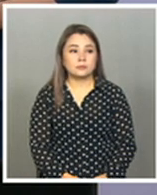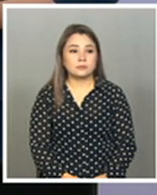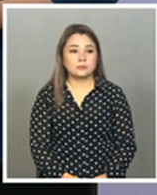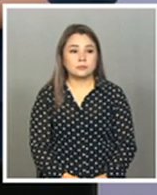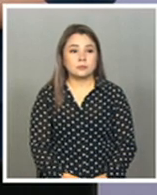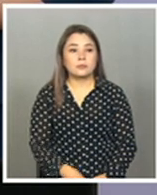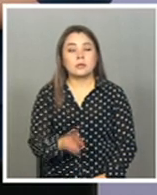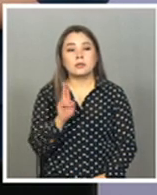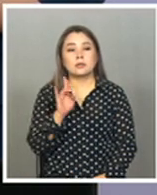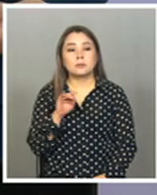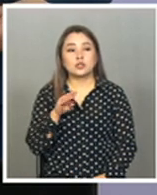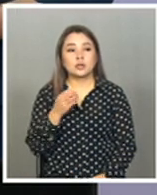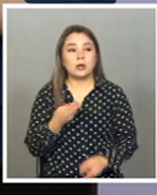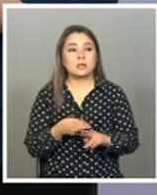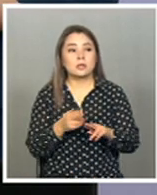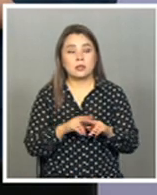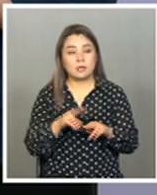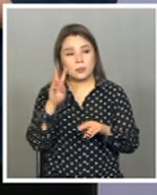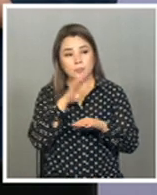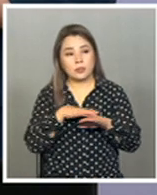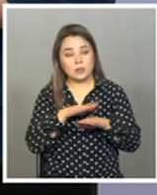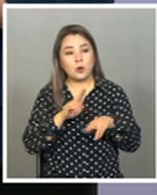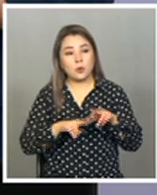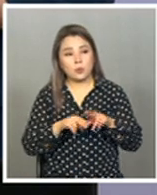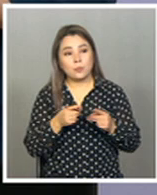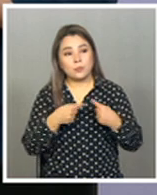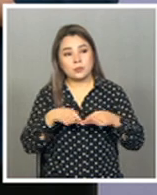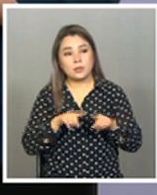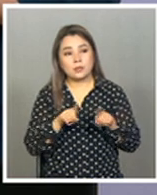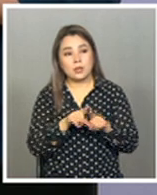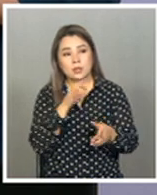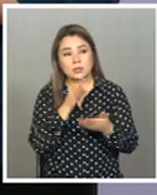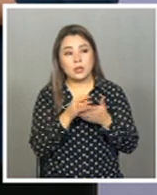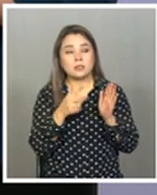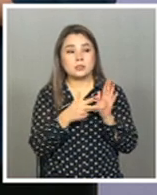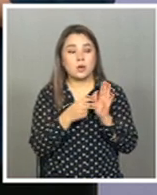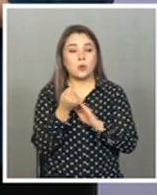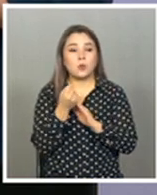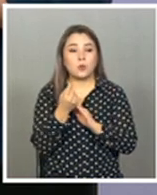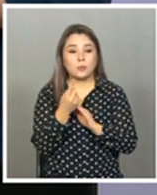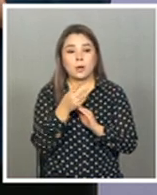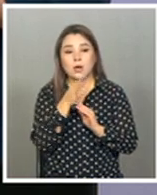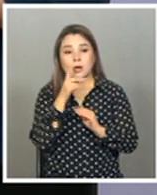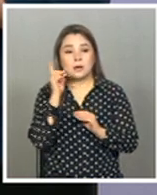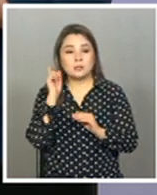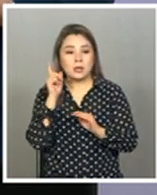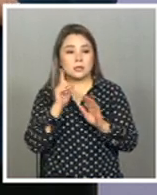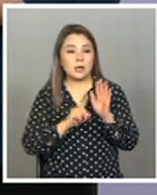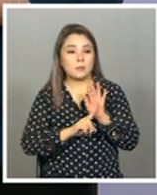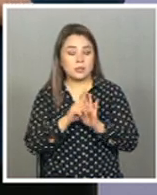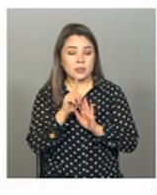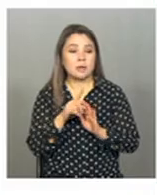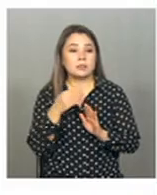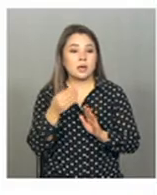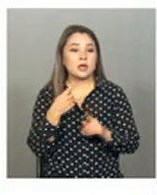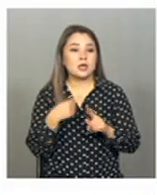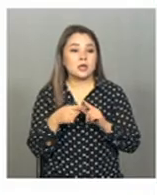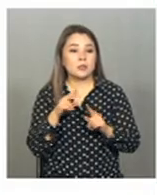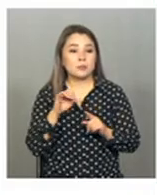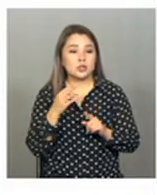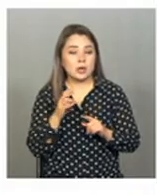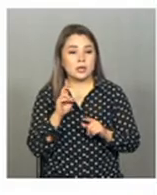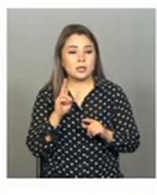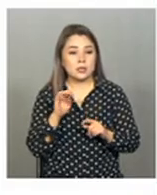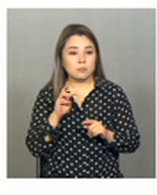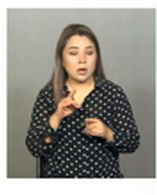Қыпшақ мемлекетінің құрылуына келетін болсақ, 8-11 ғасырдың басына дейін қыпшақтар қимақтармен тығыз